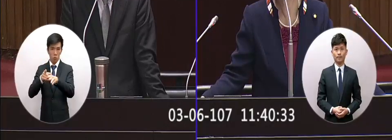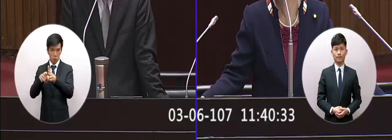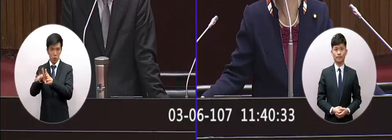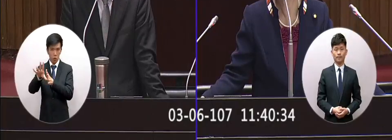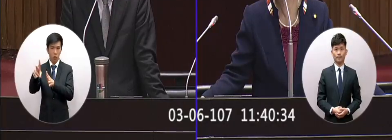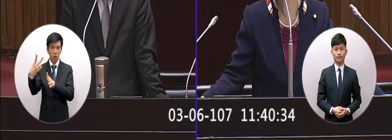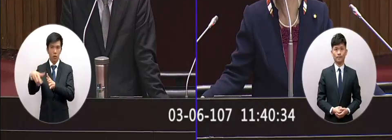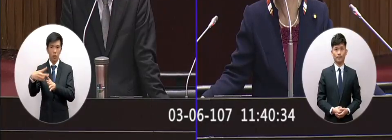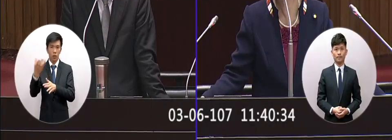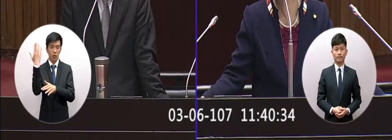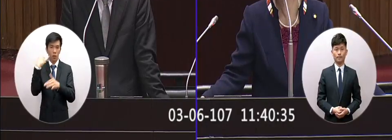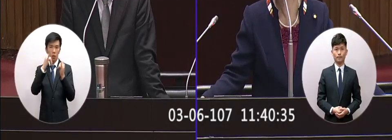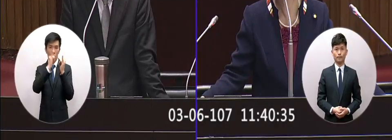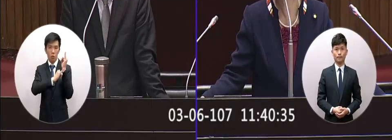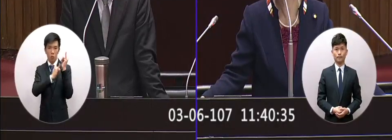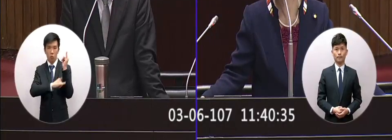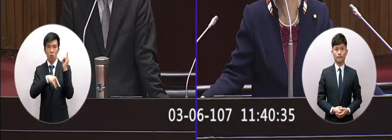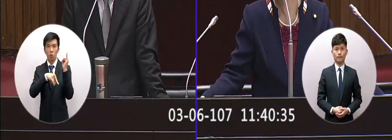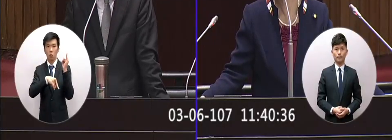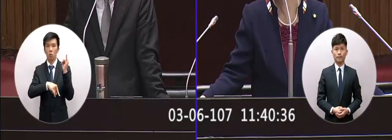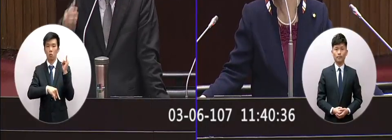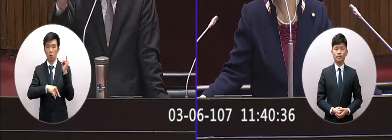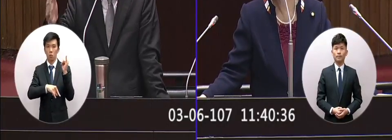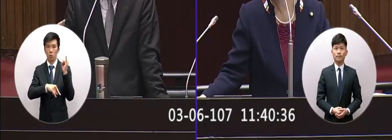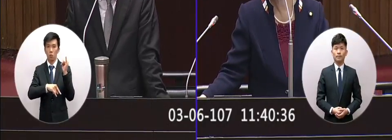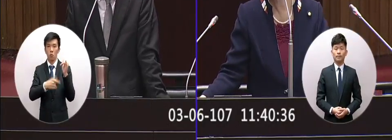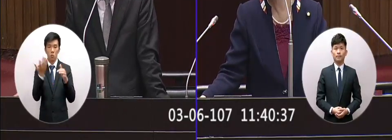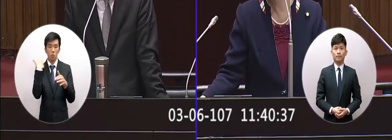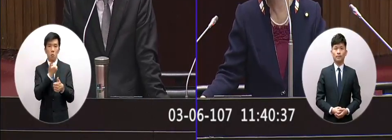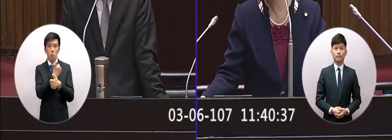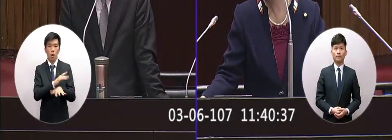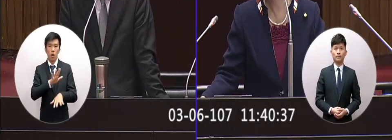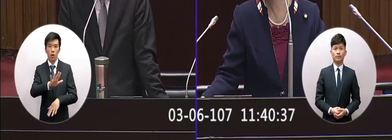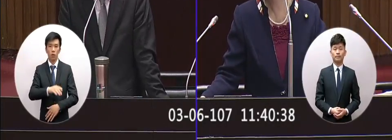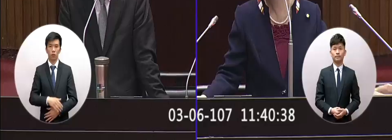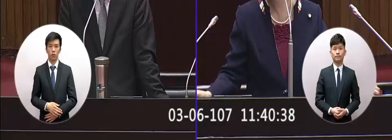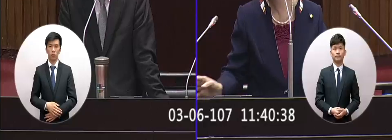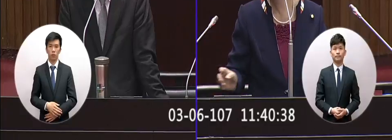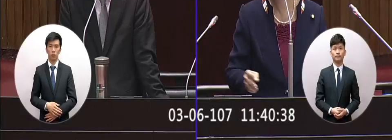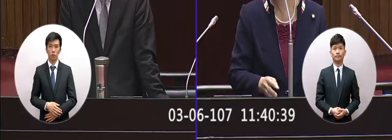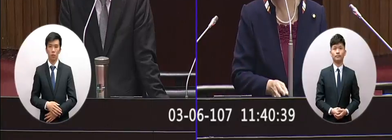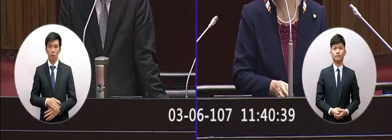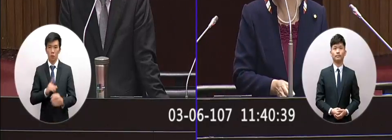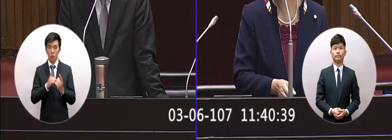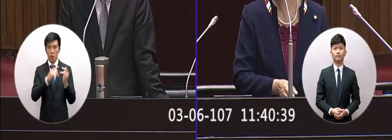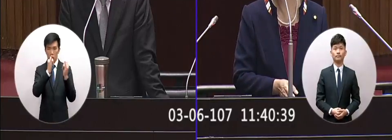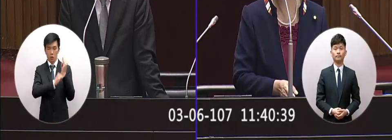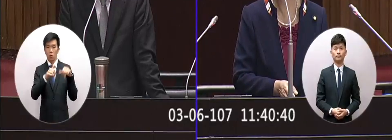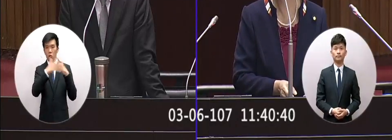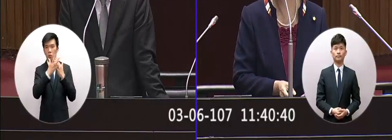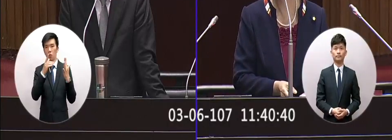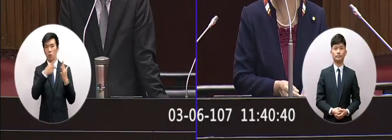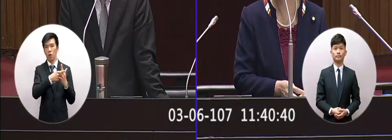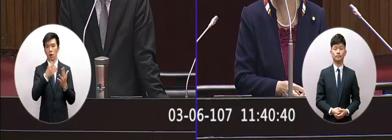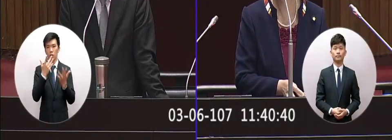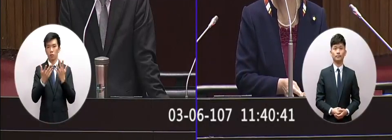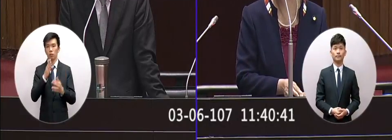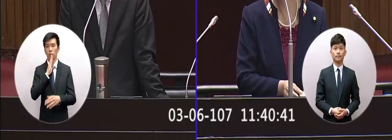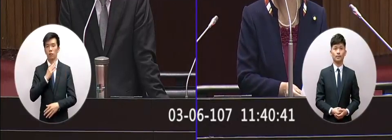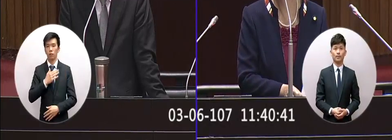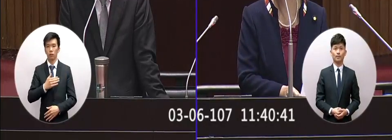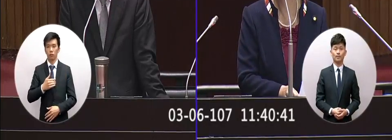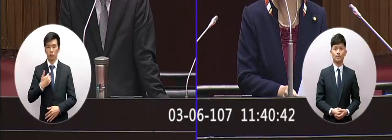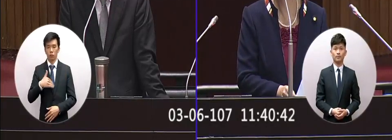历史的这个的这个体验就是对历史有充分了解。有那种使命